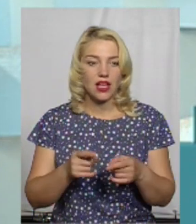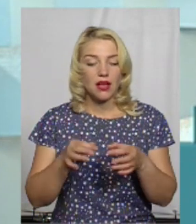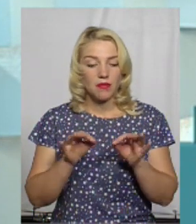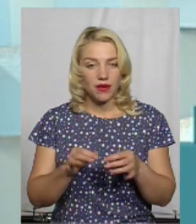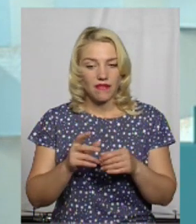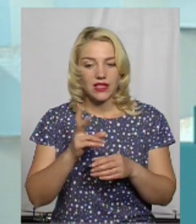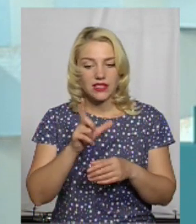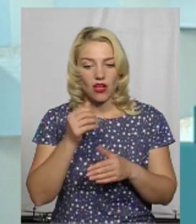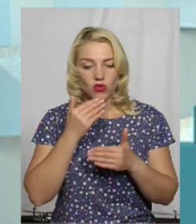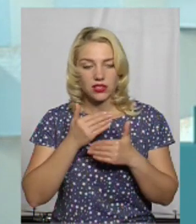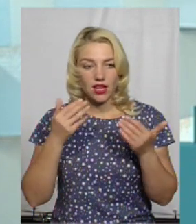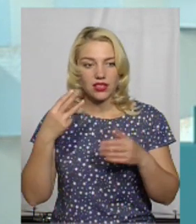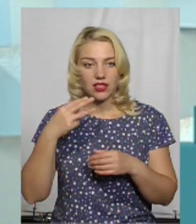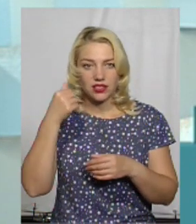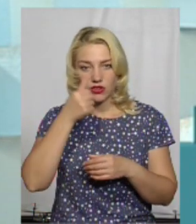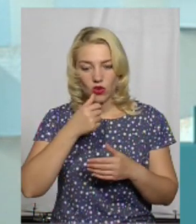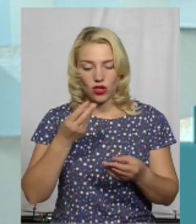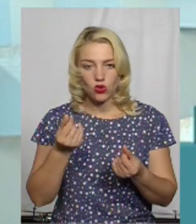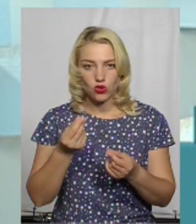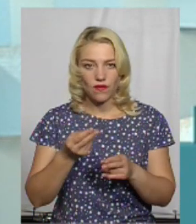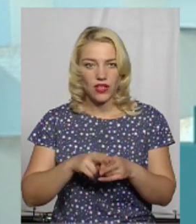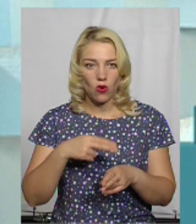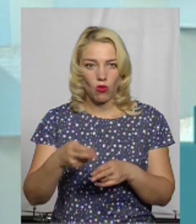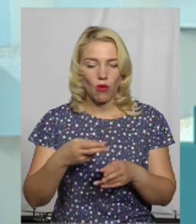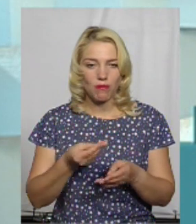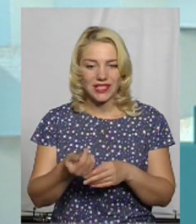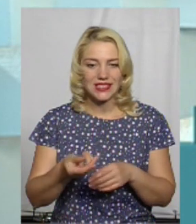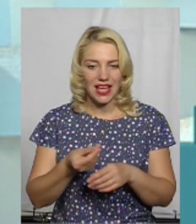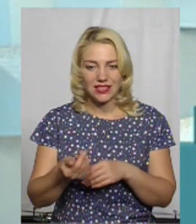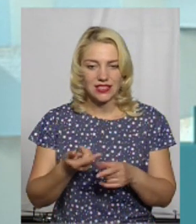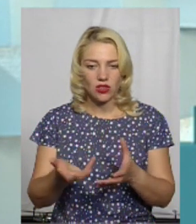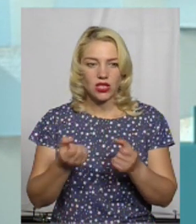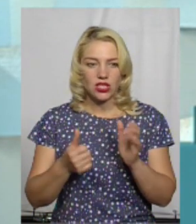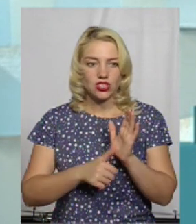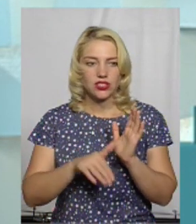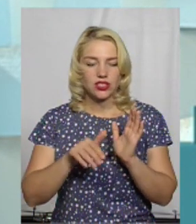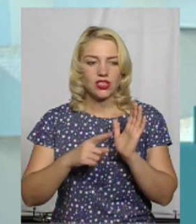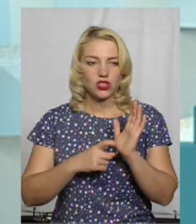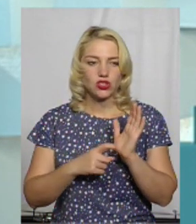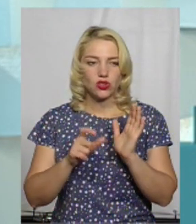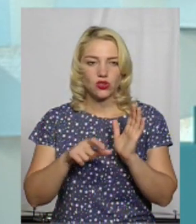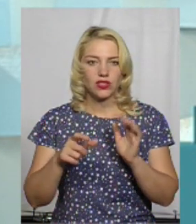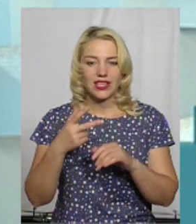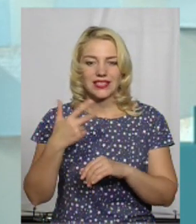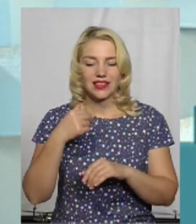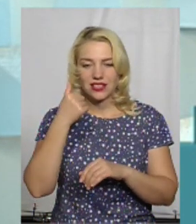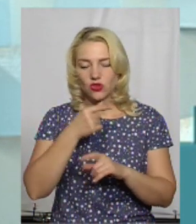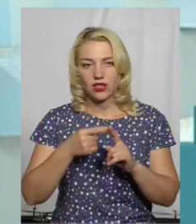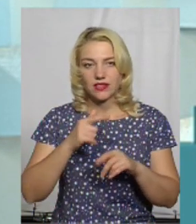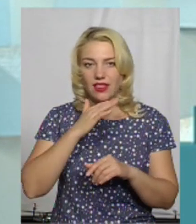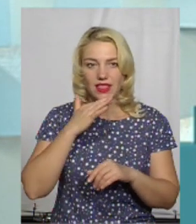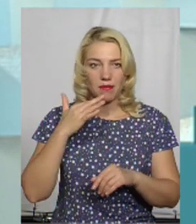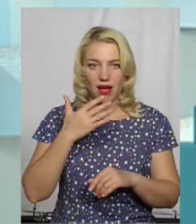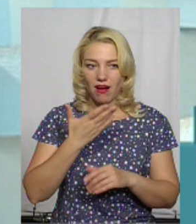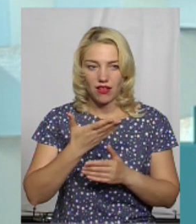за останні 30 років грошові компенсації отримали 6600 людей. Ніби за 30 років це не так багато,